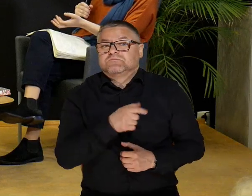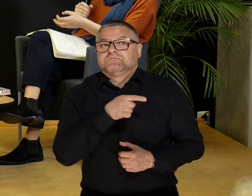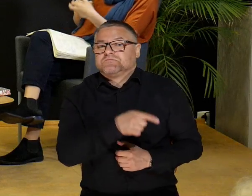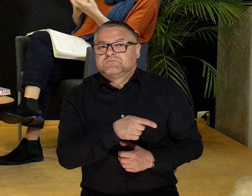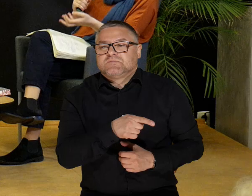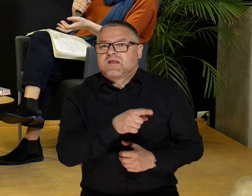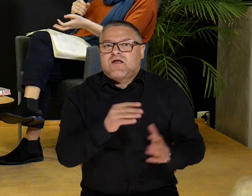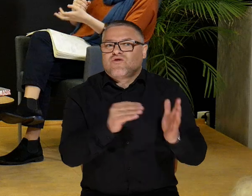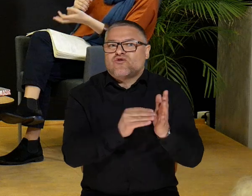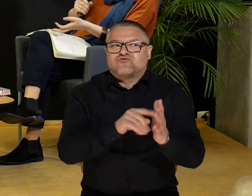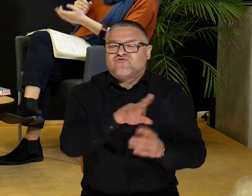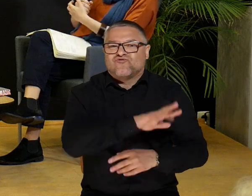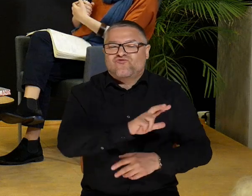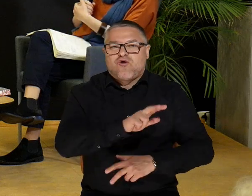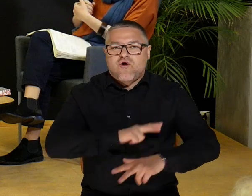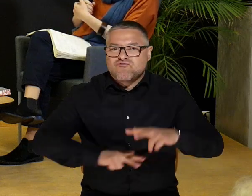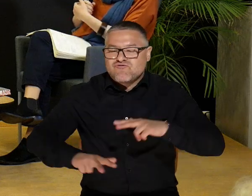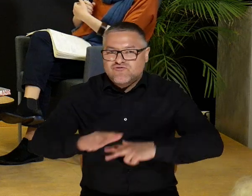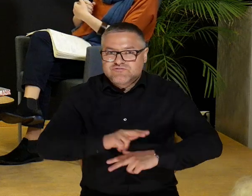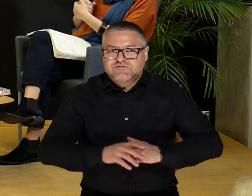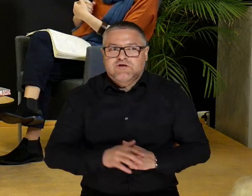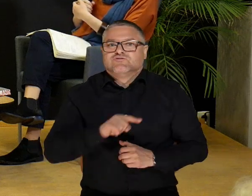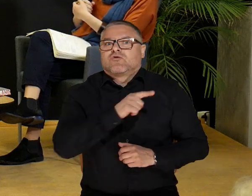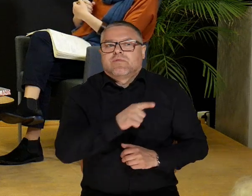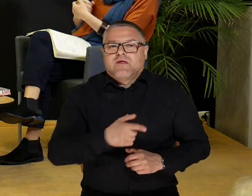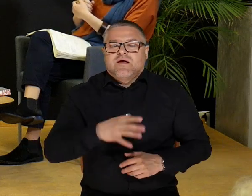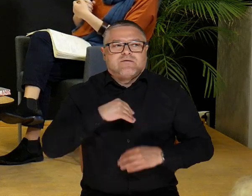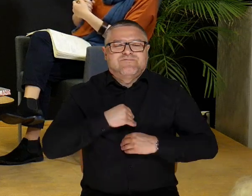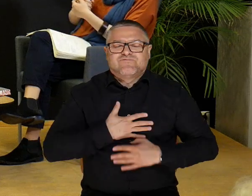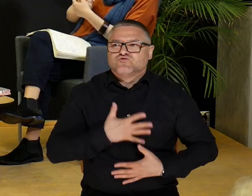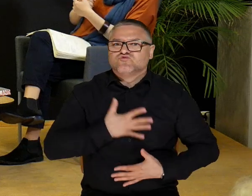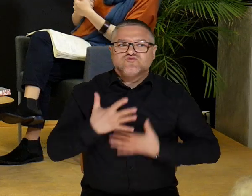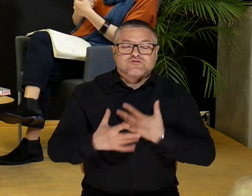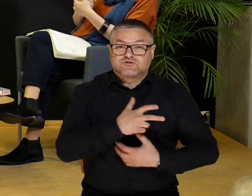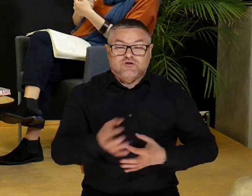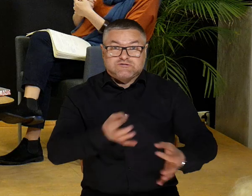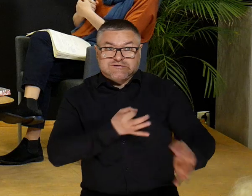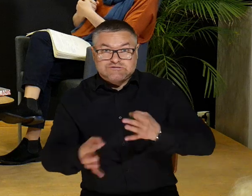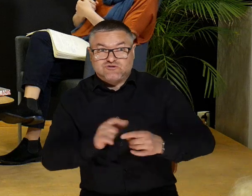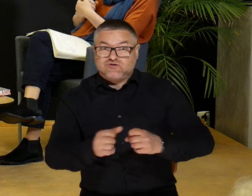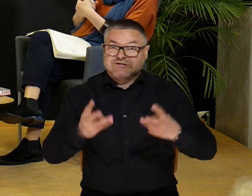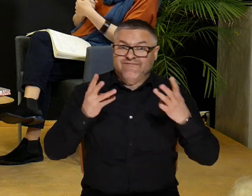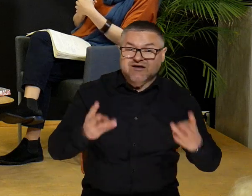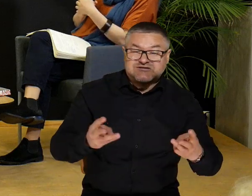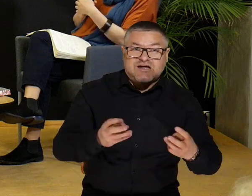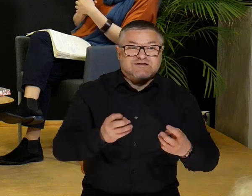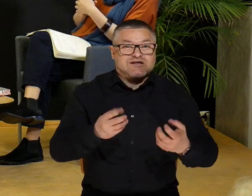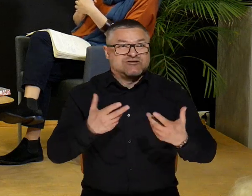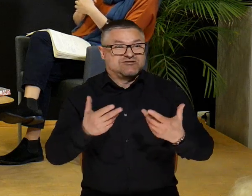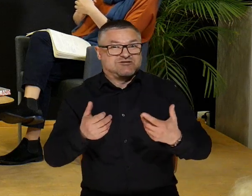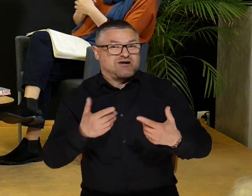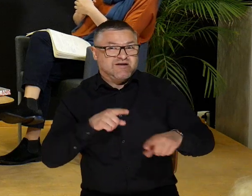czego doświadczyła twoja rodzina, co ty przeżywasz, czy to w ogóle jest historia, czy to ma znaczenie, czy to jest